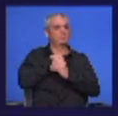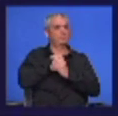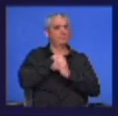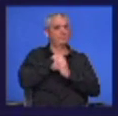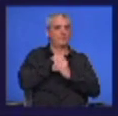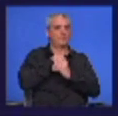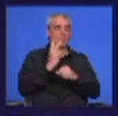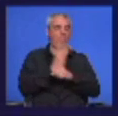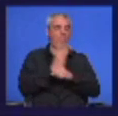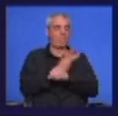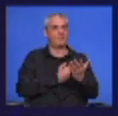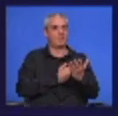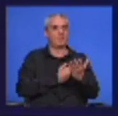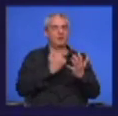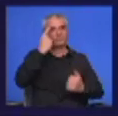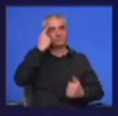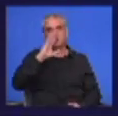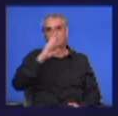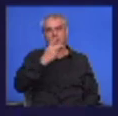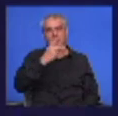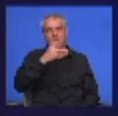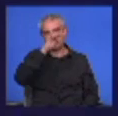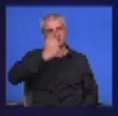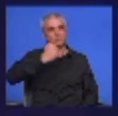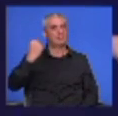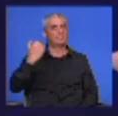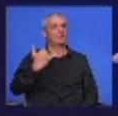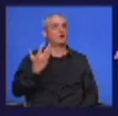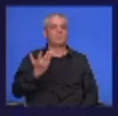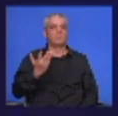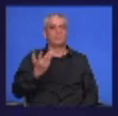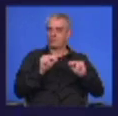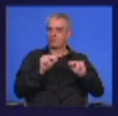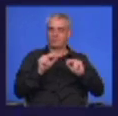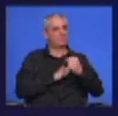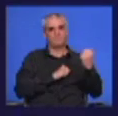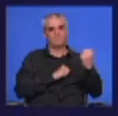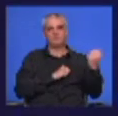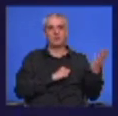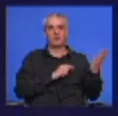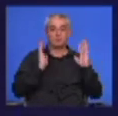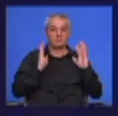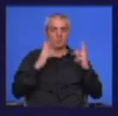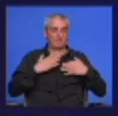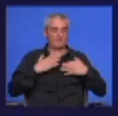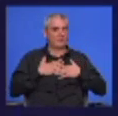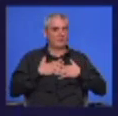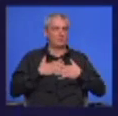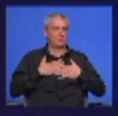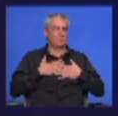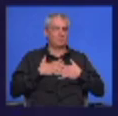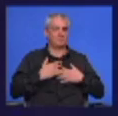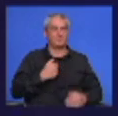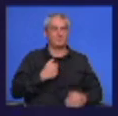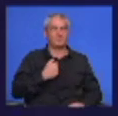מהנורמה. לכי תדעי מה הקיצוני הימני היום, ואותו דבר בשמאל. זה מאוד מפחיד אותי. אני, תראי,